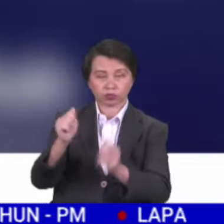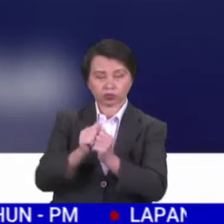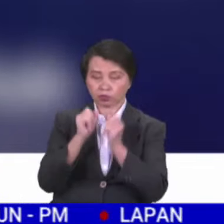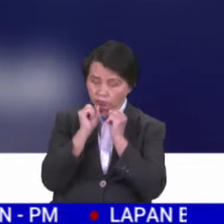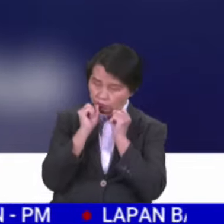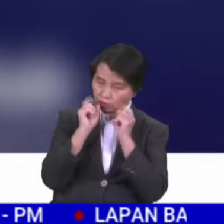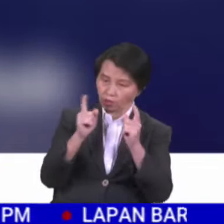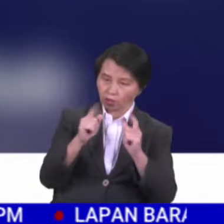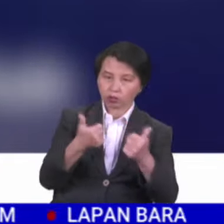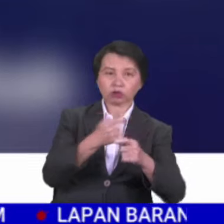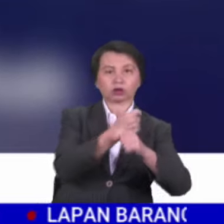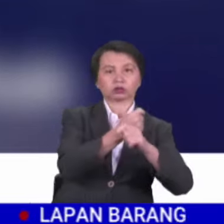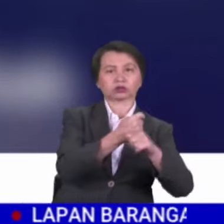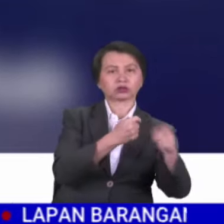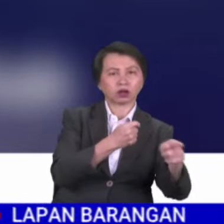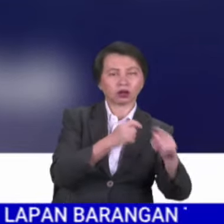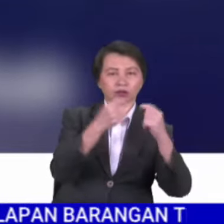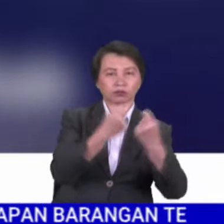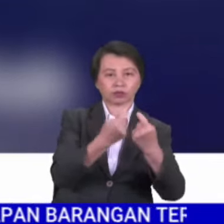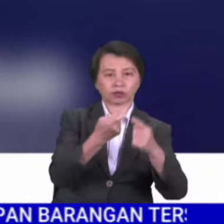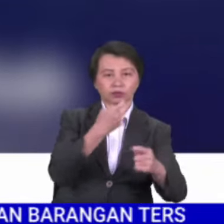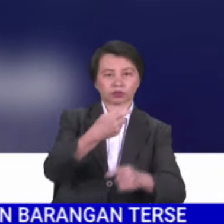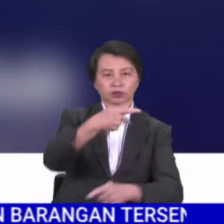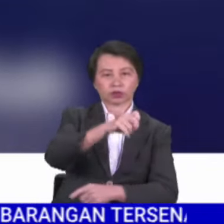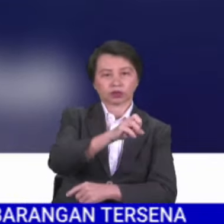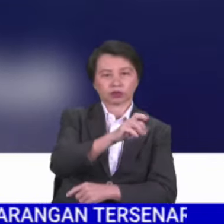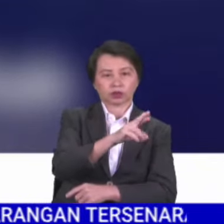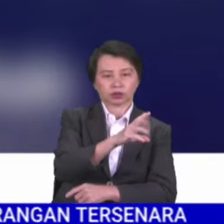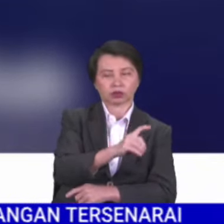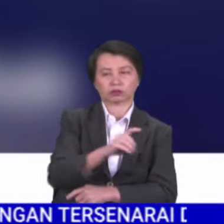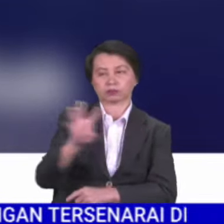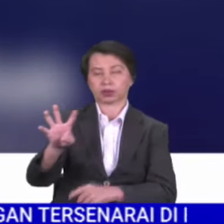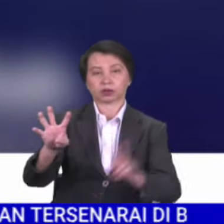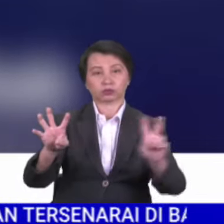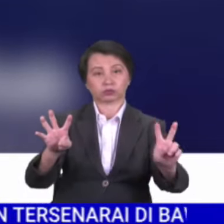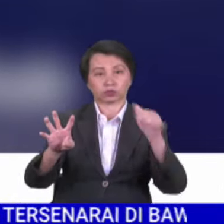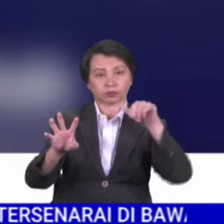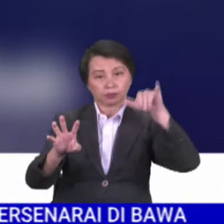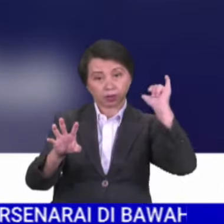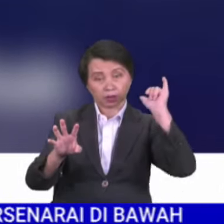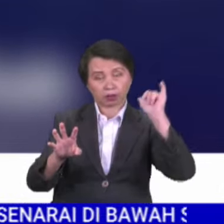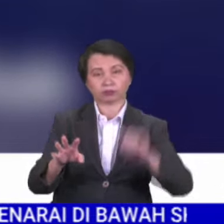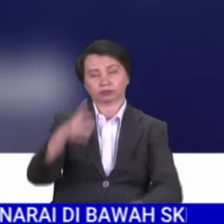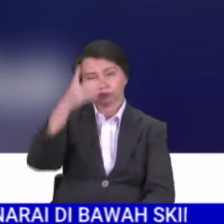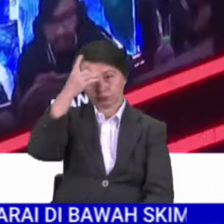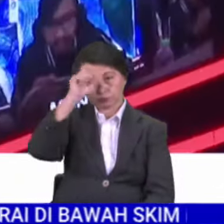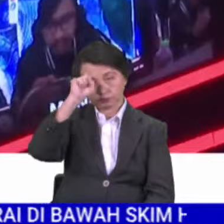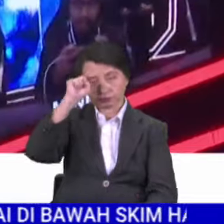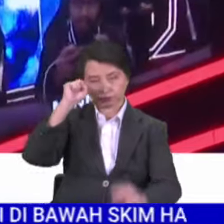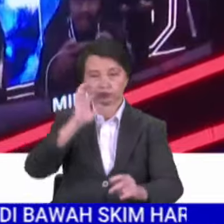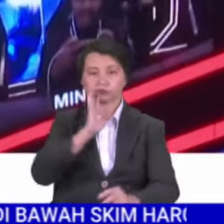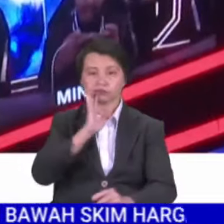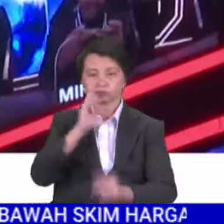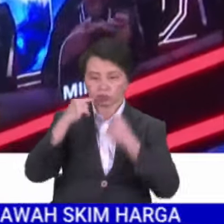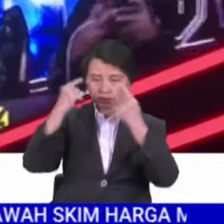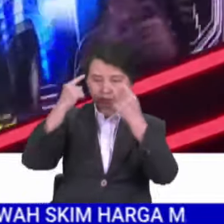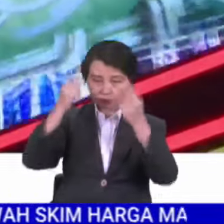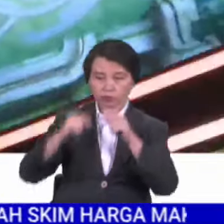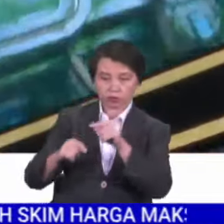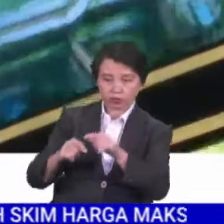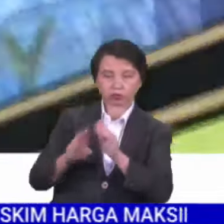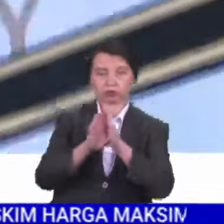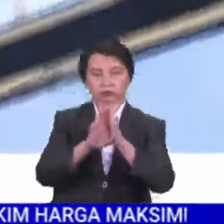mengejutkan juara bertahan pasukan Todak 4-2 semalam. Menurut Datuk Seri Ismail Sabri, kejayaan seperti itu